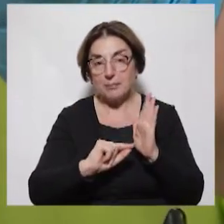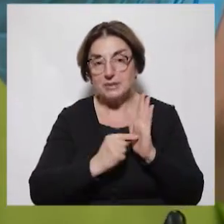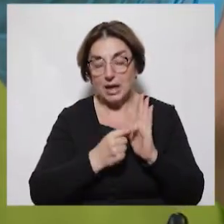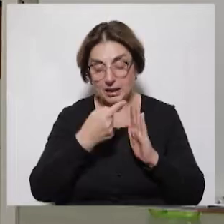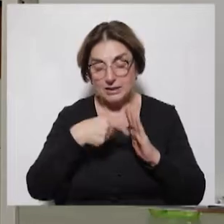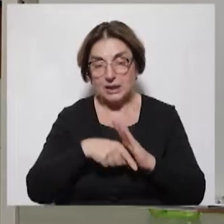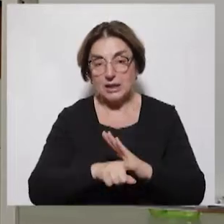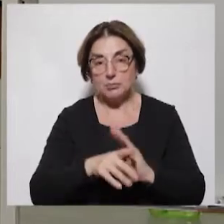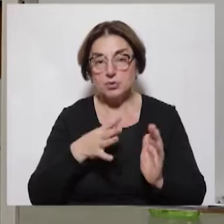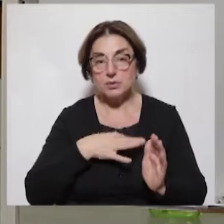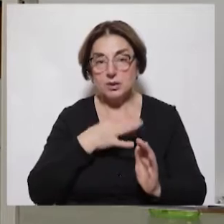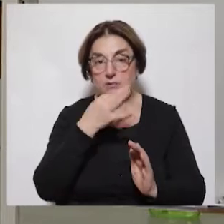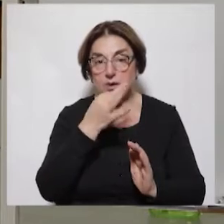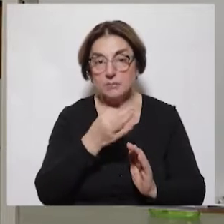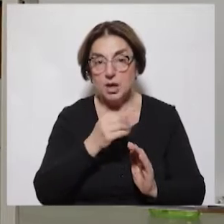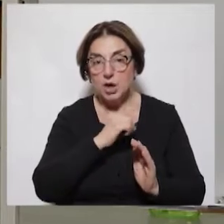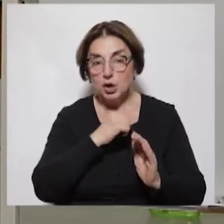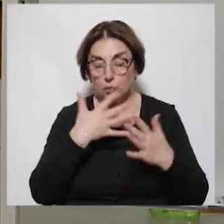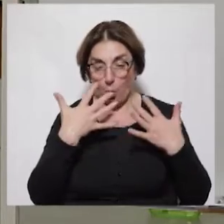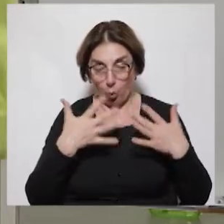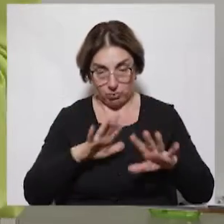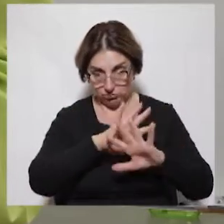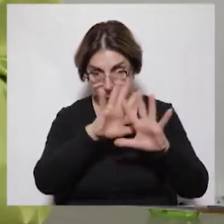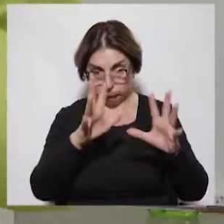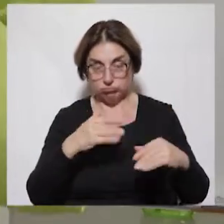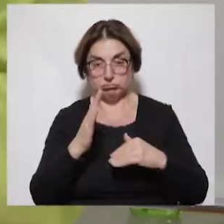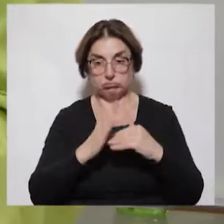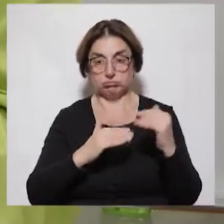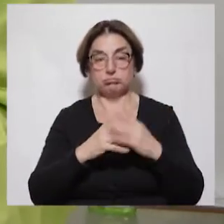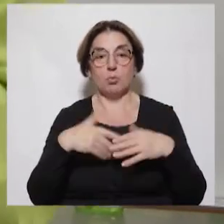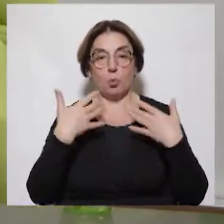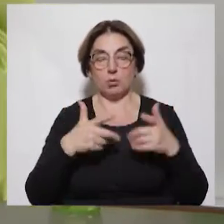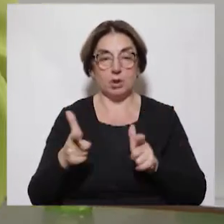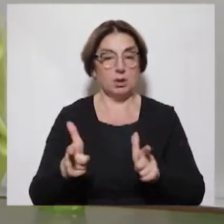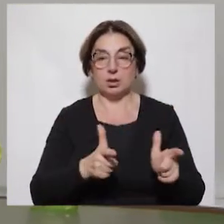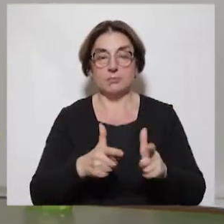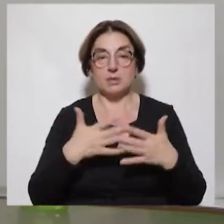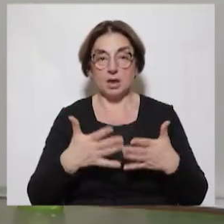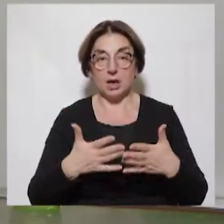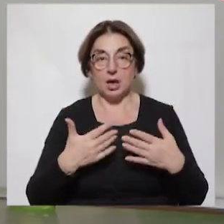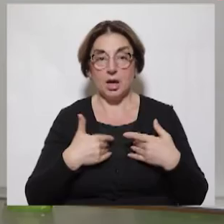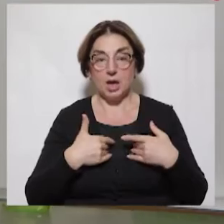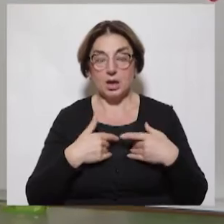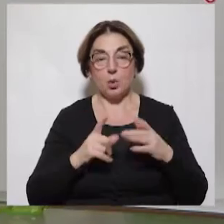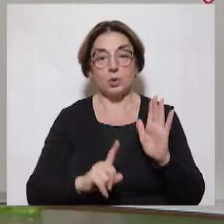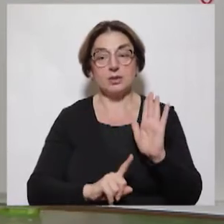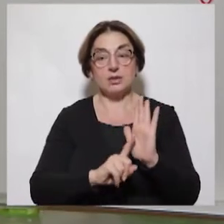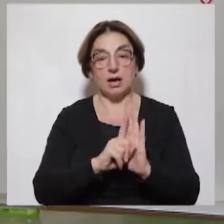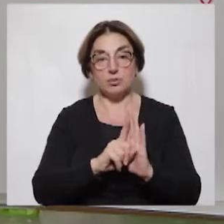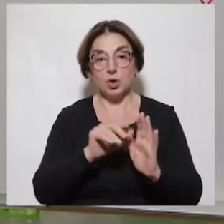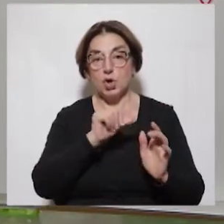აქედან გამომდინარე, ჩვენ შეგვიძლია ვთქვათ, რომ სისტემა ფაქტიურად აწყობილია. ახლა მთავარი, ჩვენ უნდა შევუერთოთ მაქსიმალურად